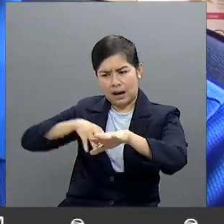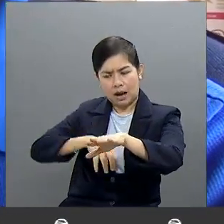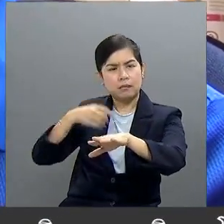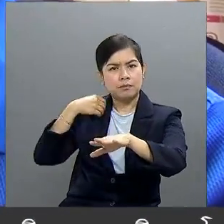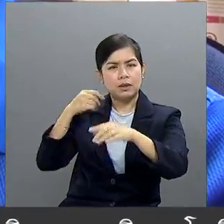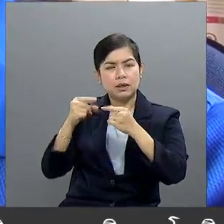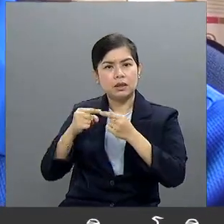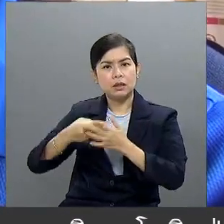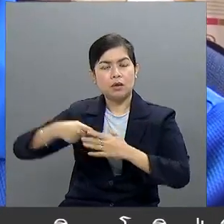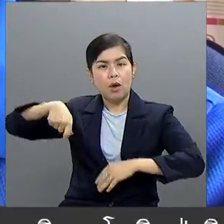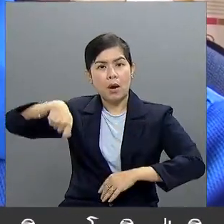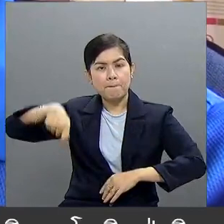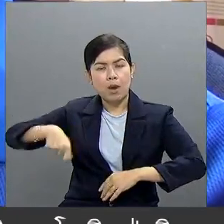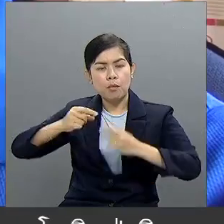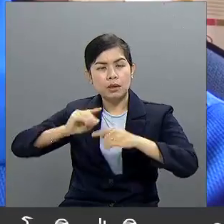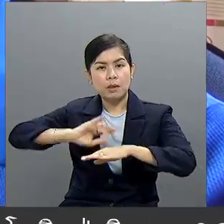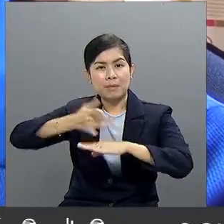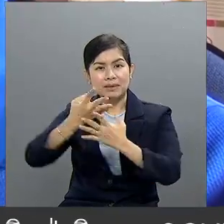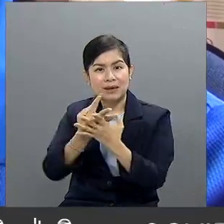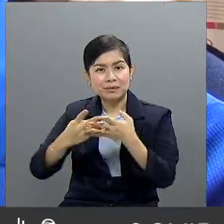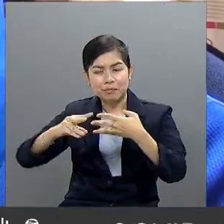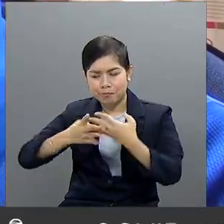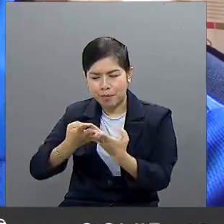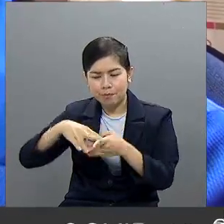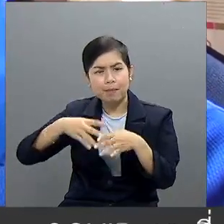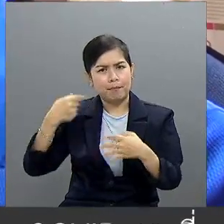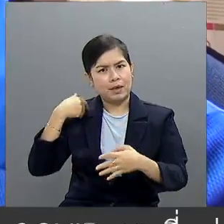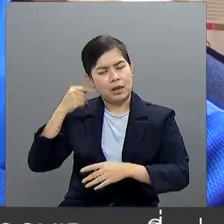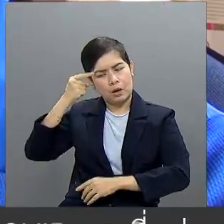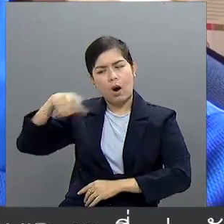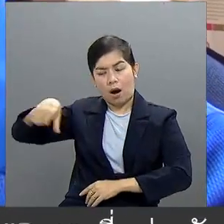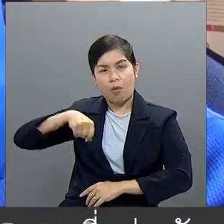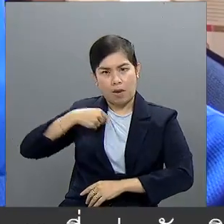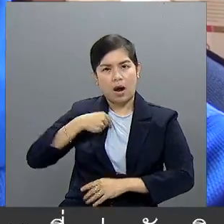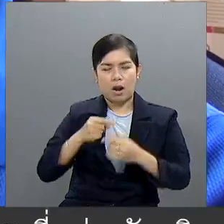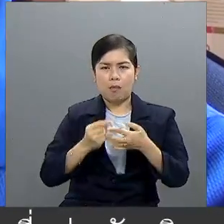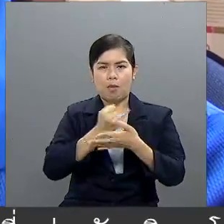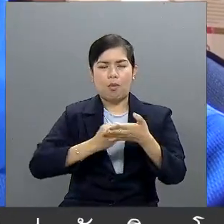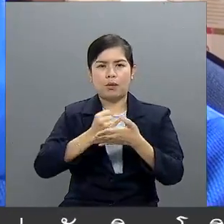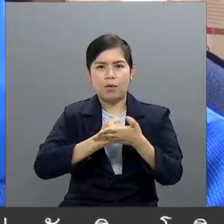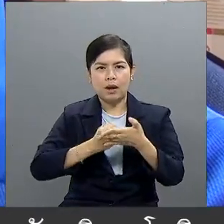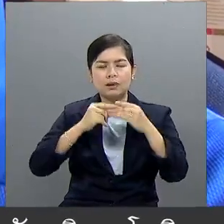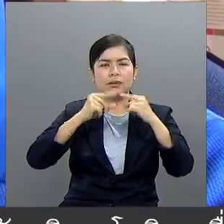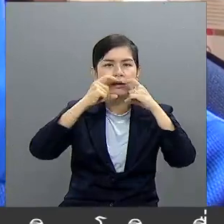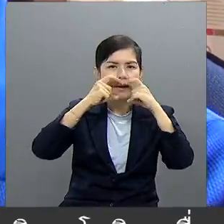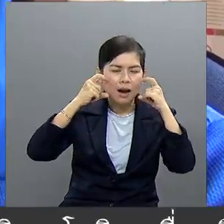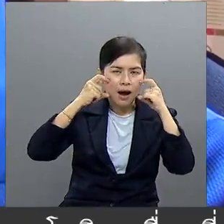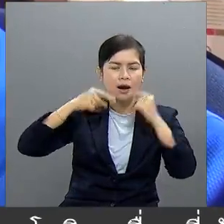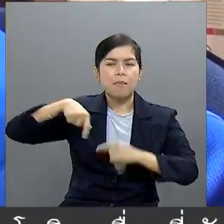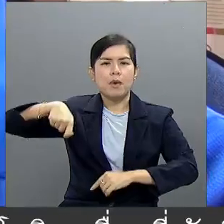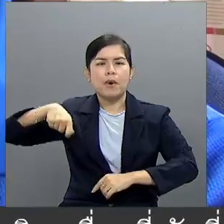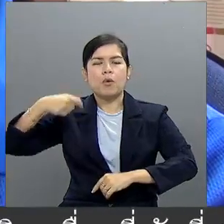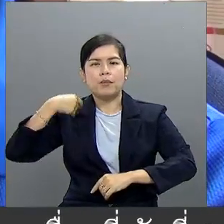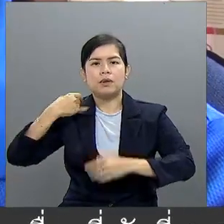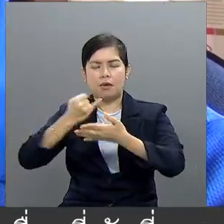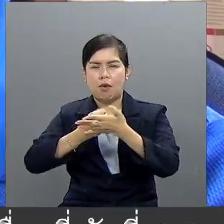อยู่ว่างอยู่เฉพาะมีแต่กรอบอย่างเดียวผีเสื้อเป็นตัวหมดก็เลยเอาผ้าแมสกับกระเป๋ากระจูดมาก็เริ่มเพ้นผีเสื้อเริ่ม